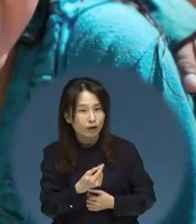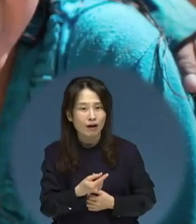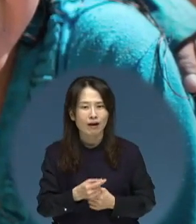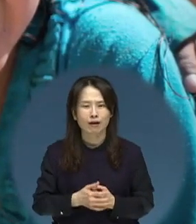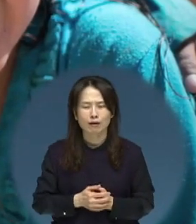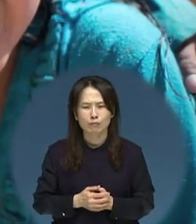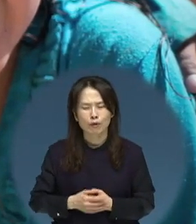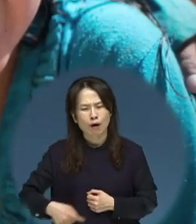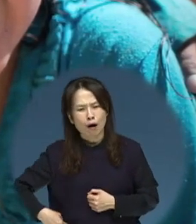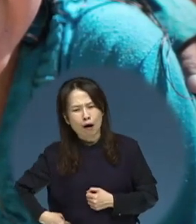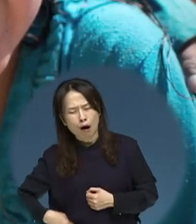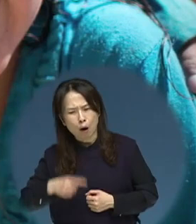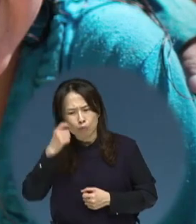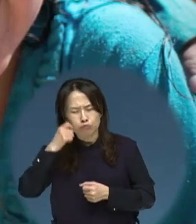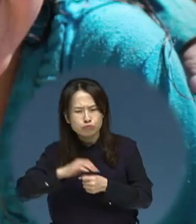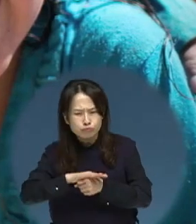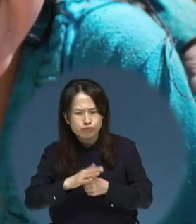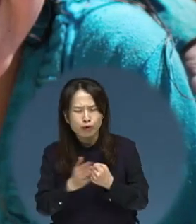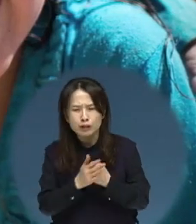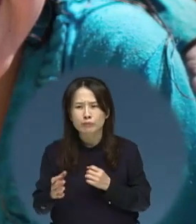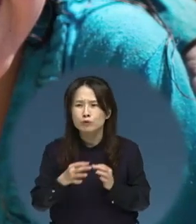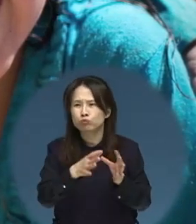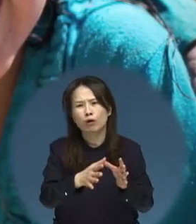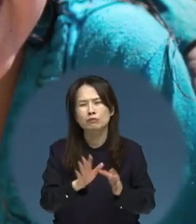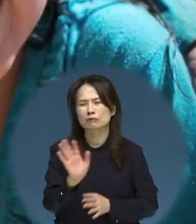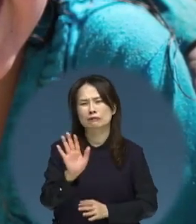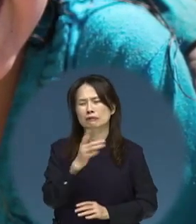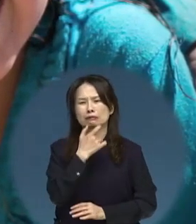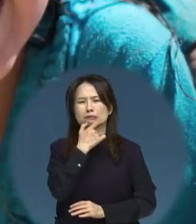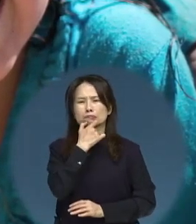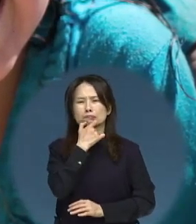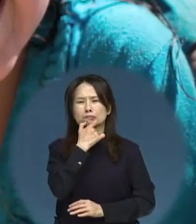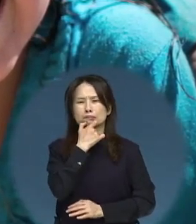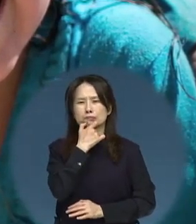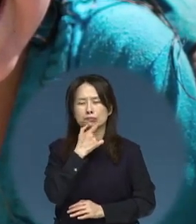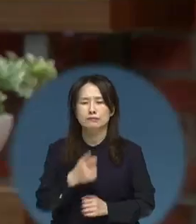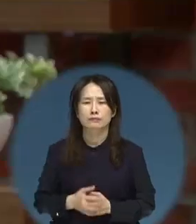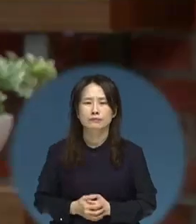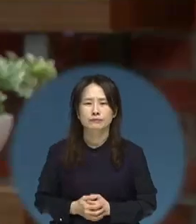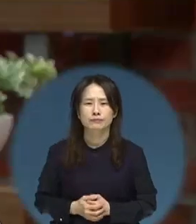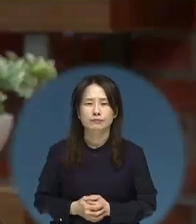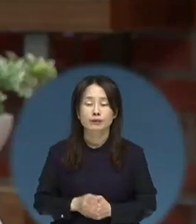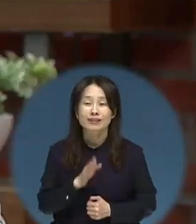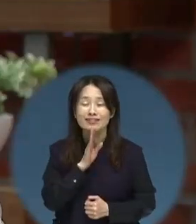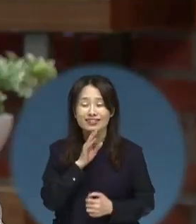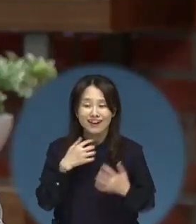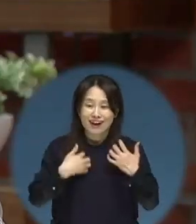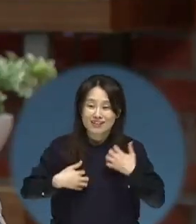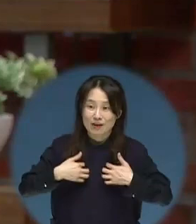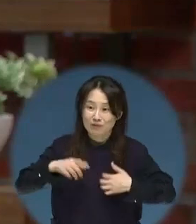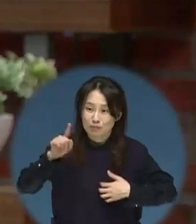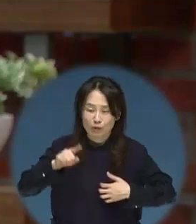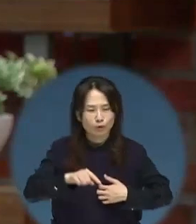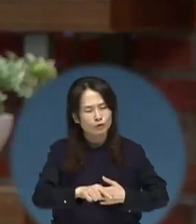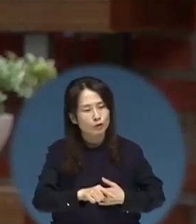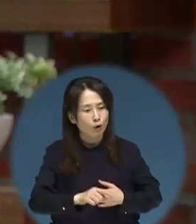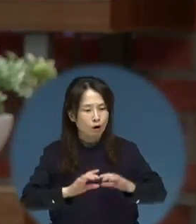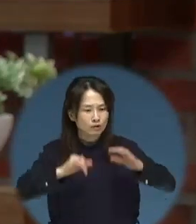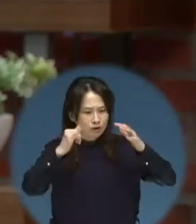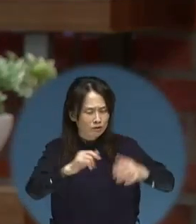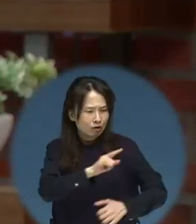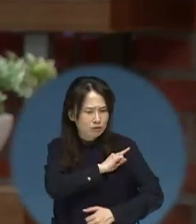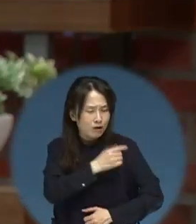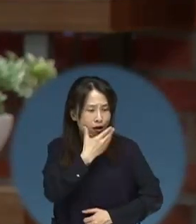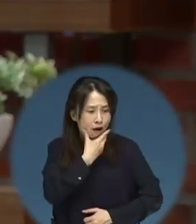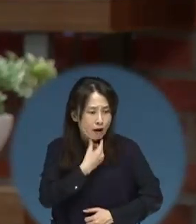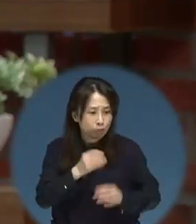꿈꾸고 더 행복하게 만들어주는 그런 마음을 받고 싶은 꿈이 예, 컸어요. 예. 그리고 정말 재밌는 건 아이들한테 야, 너 세상에서 누가 제일 행복해